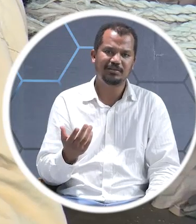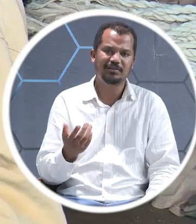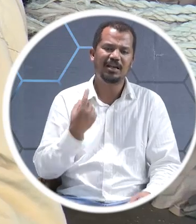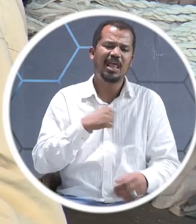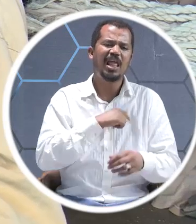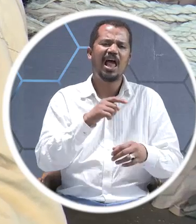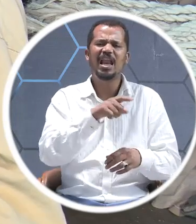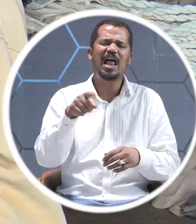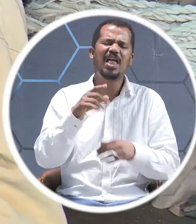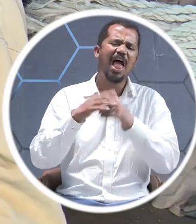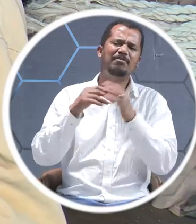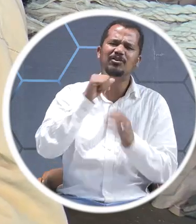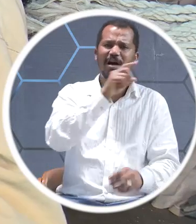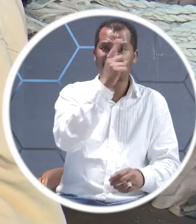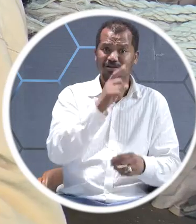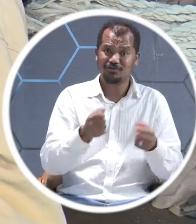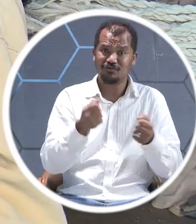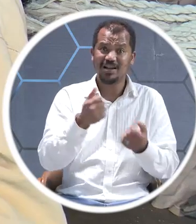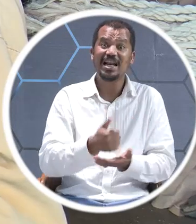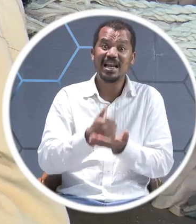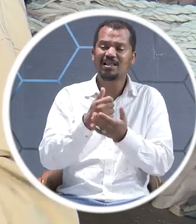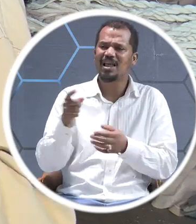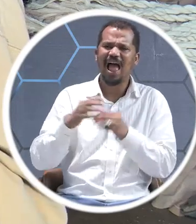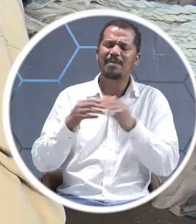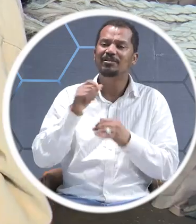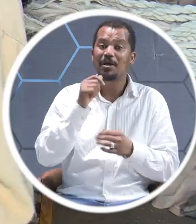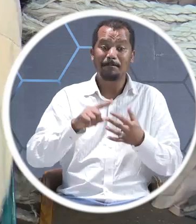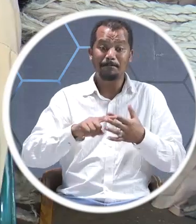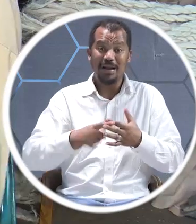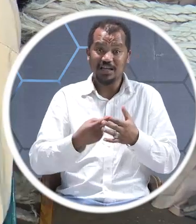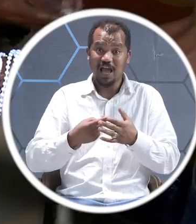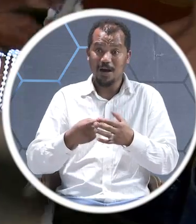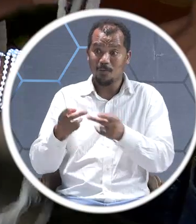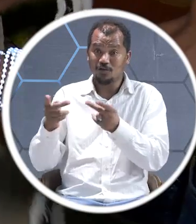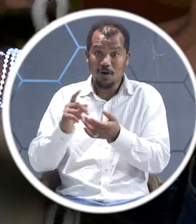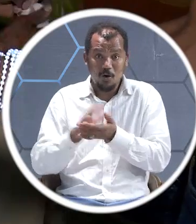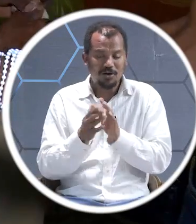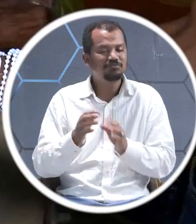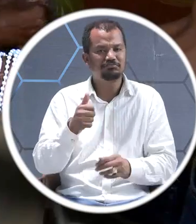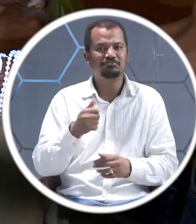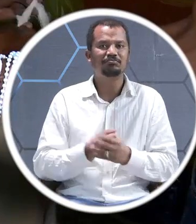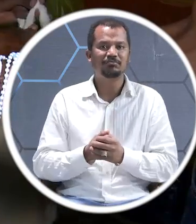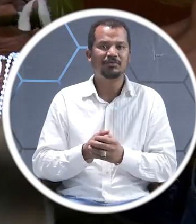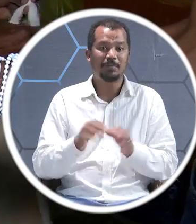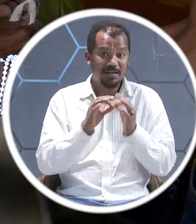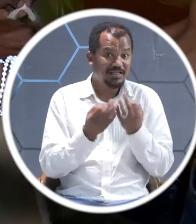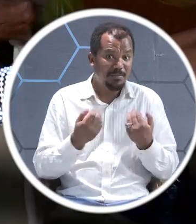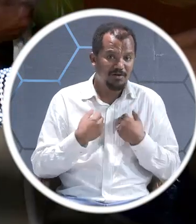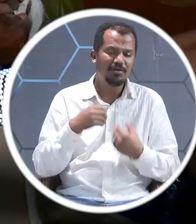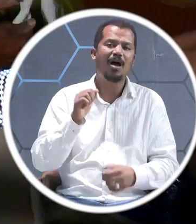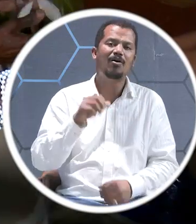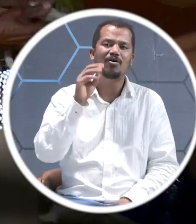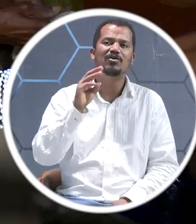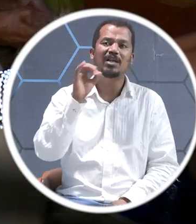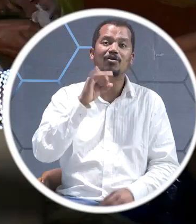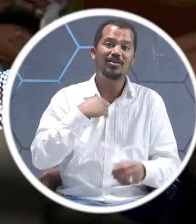نعم لين يا إما تشنم جالو أي ما تشوم كمان نشوف كونا كن كبارنا بيت سام مصر توار أو أيوة